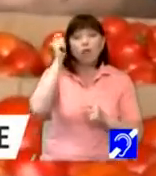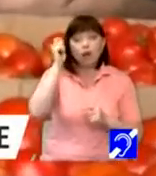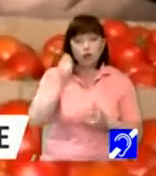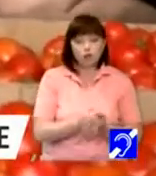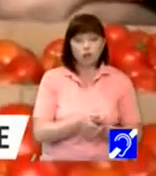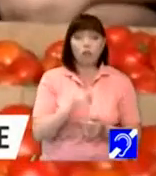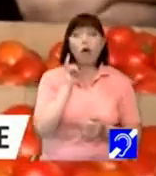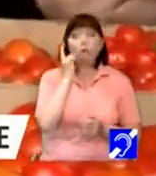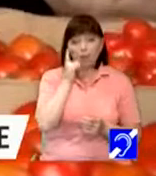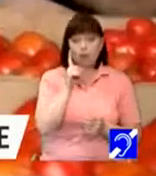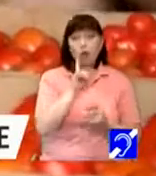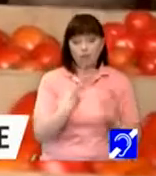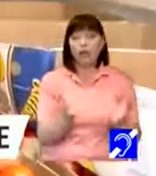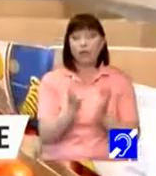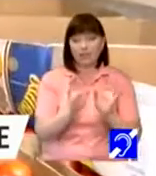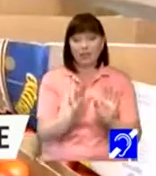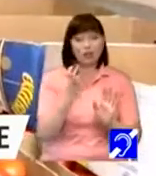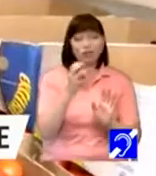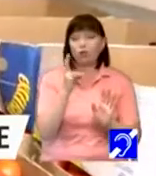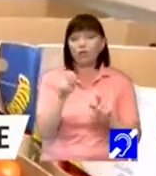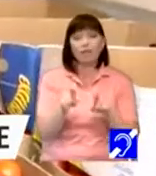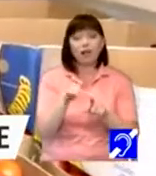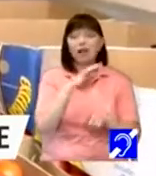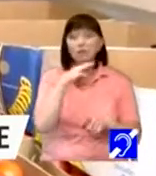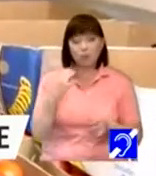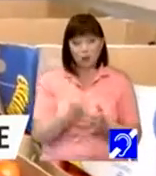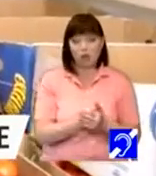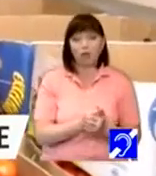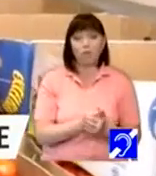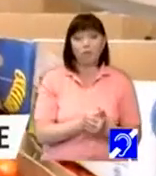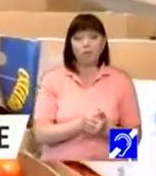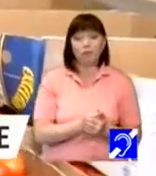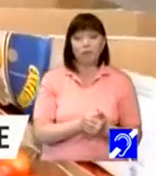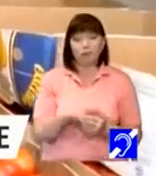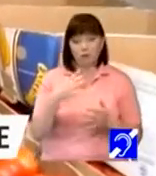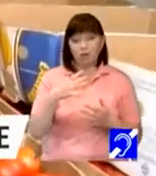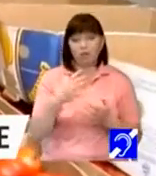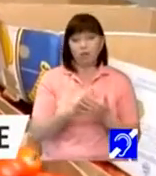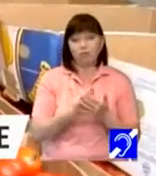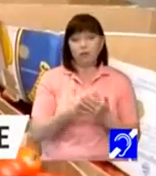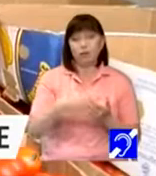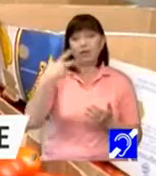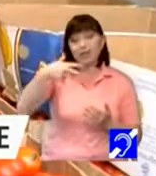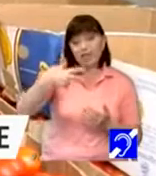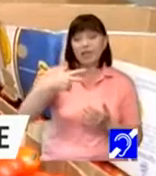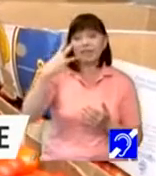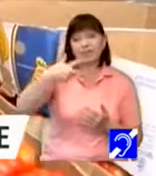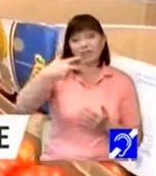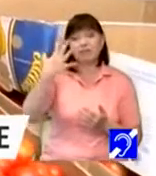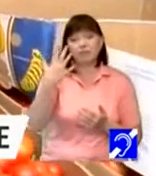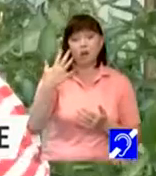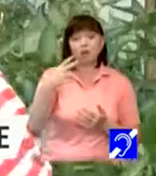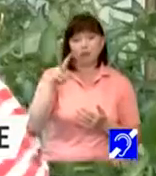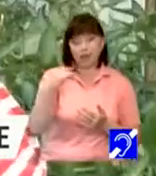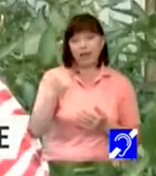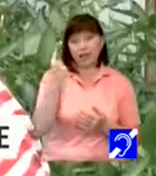se mențin până și că nu s-a așa de multe, că sunt roșii de grabă este 30 de lei, cam așa 30-35 la